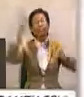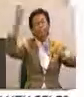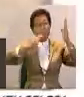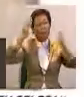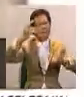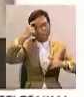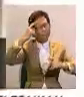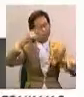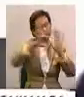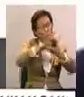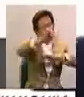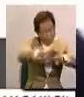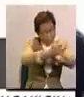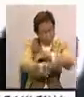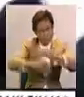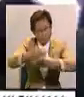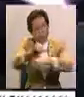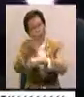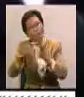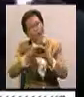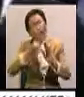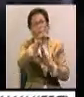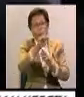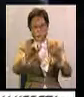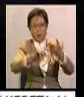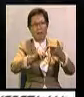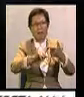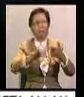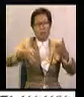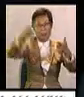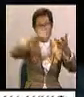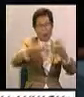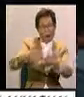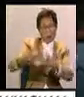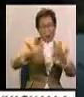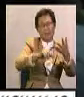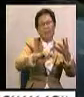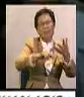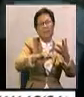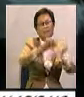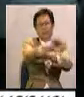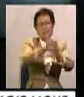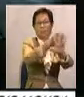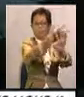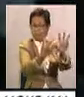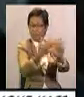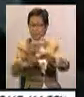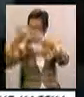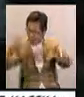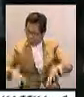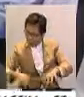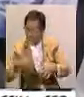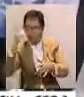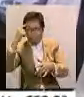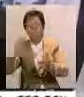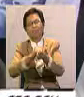akan mengambil kira contoh amalan negara maju lain seperti United Kingdom, Perancis, Amerika Syarikat dan juga Singapura sebelum